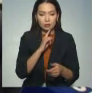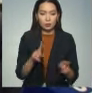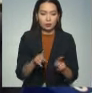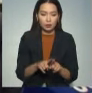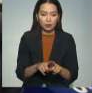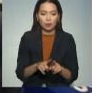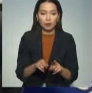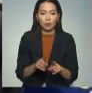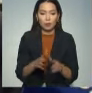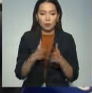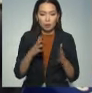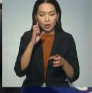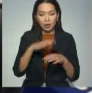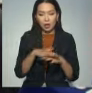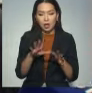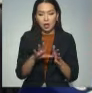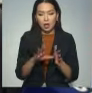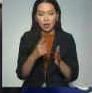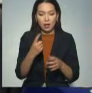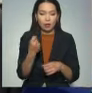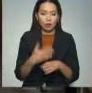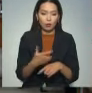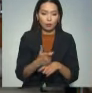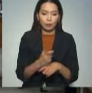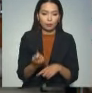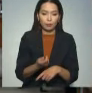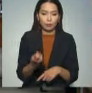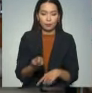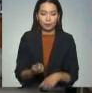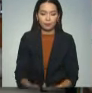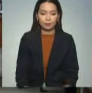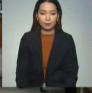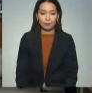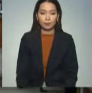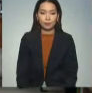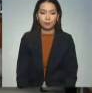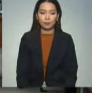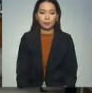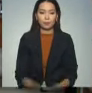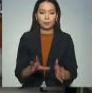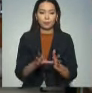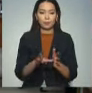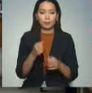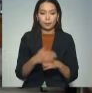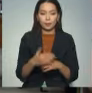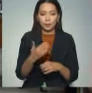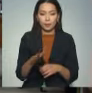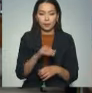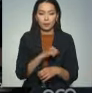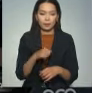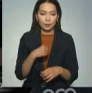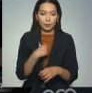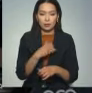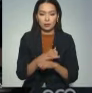әрі мемлекет үшін бір атом электр станциясы аздық етеді. Энергетиканың дамуы қай елдің болсын, сол өзінің даму дәрежесін